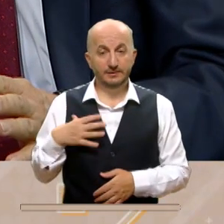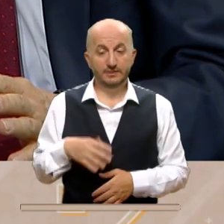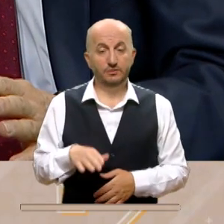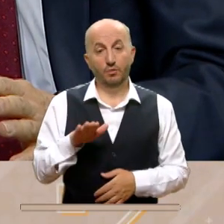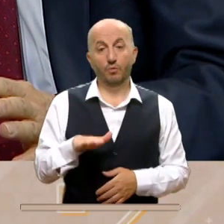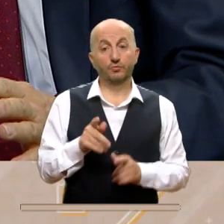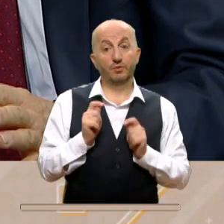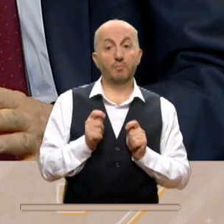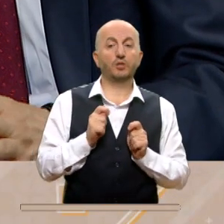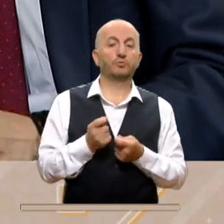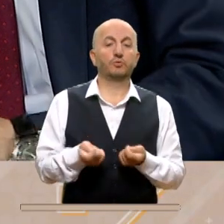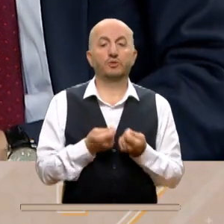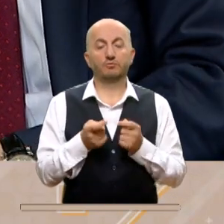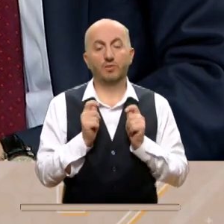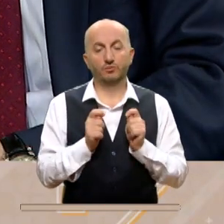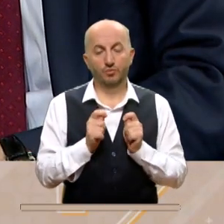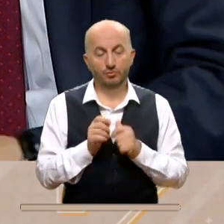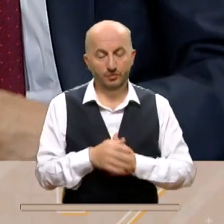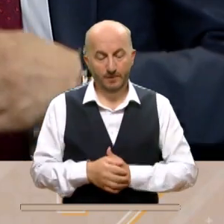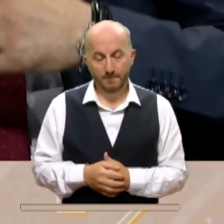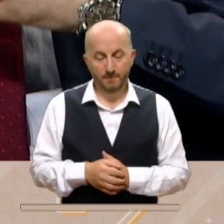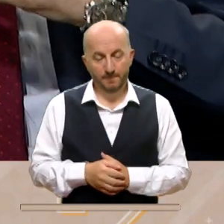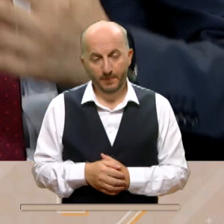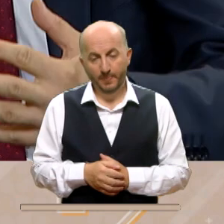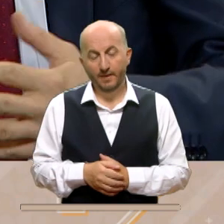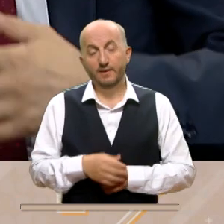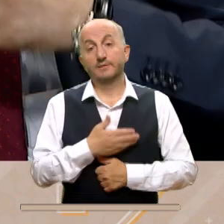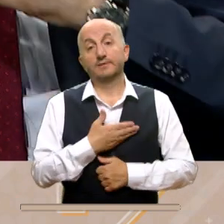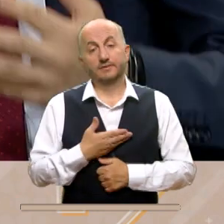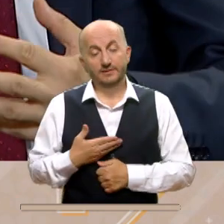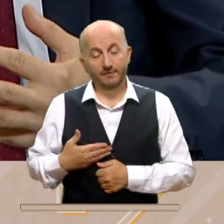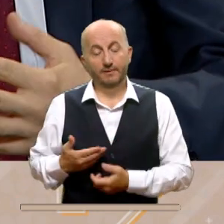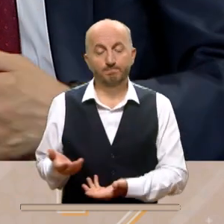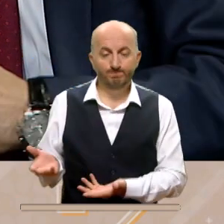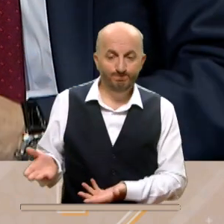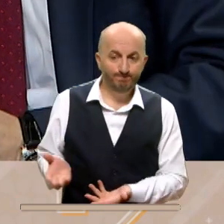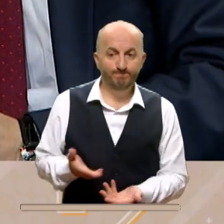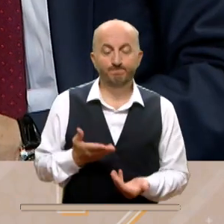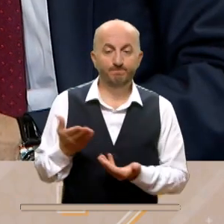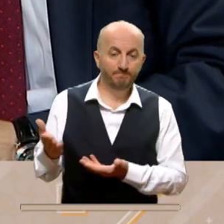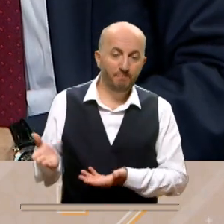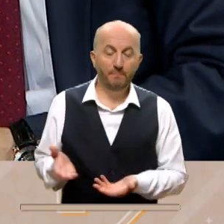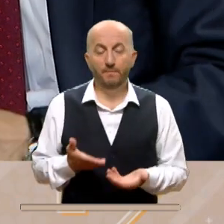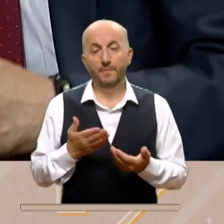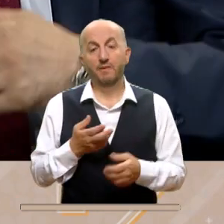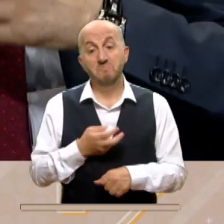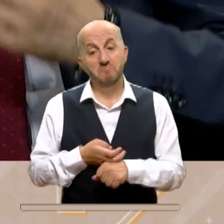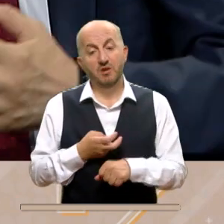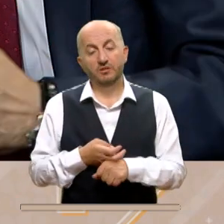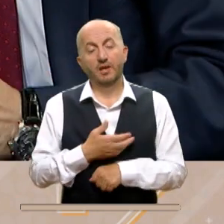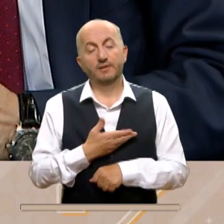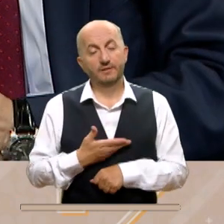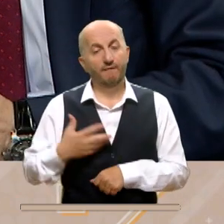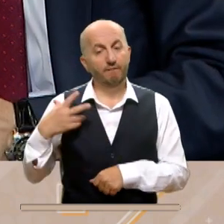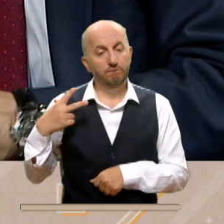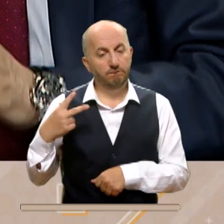öğrenci çalışmak zorunda. Yani onu böyle severek, teşvik ederek, onlara adeta bir başarı sevgisi